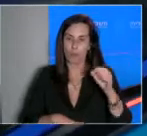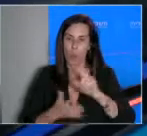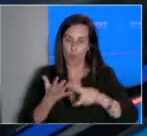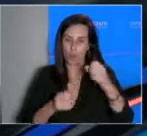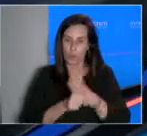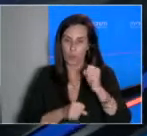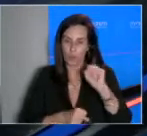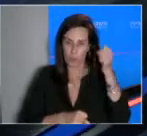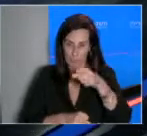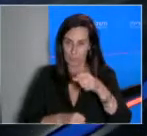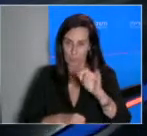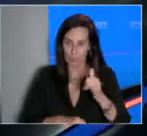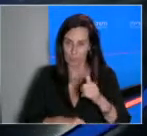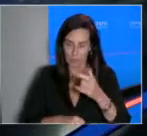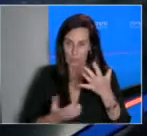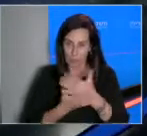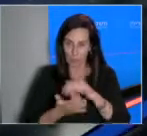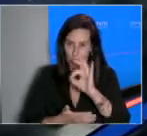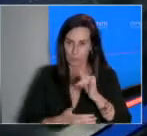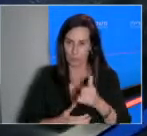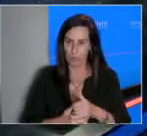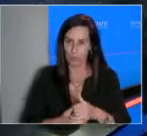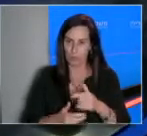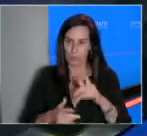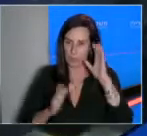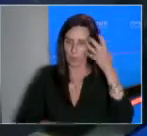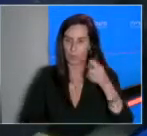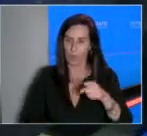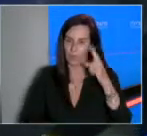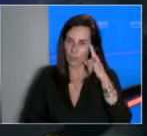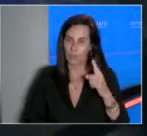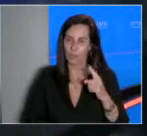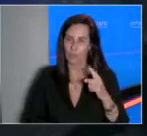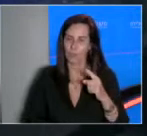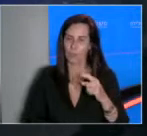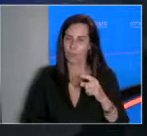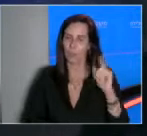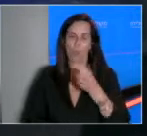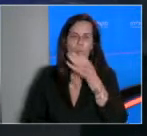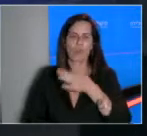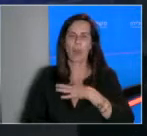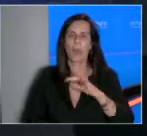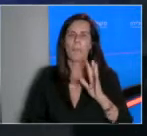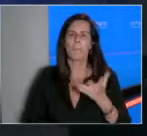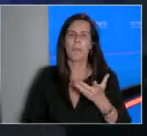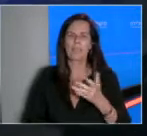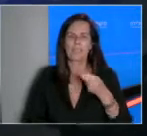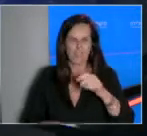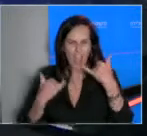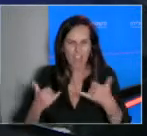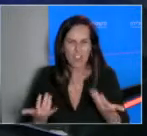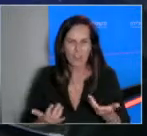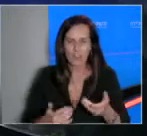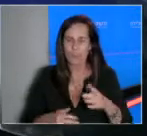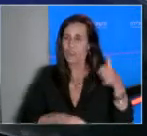סוציאלית. זה המצב כרגע. זה מצב מטורף. אתה יודע, כולם שואלים אותי, מה זה העיתוי הזה? מה זה העיתוי